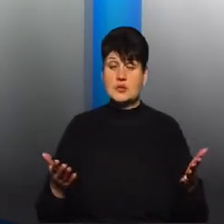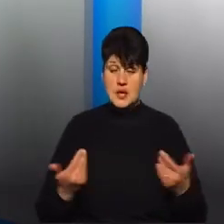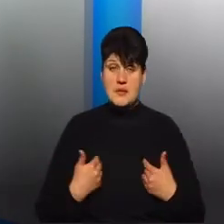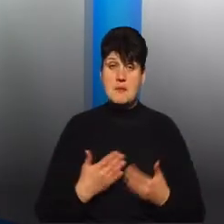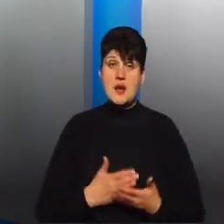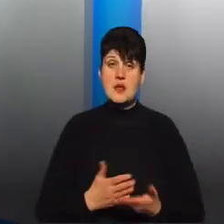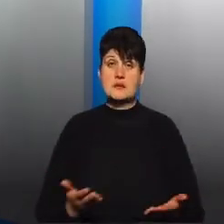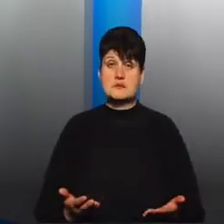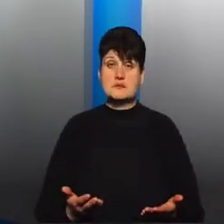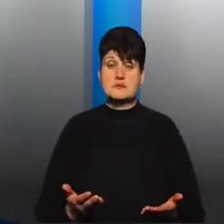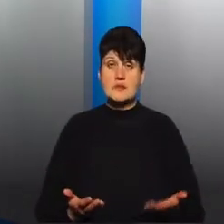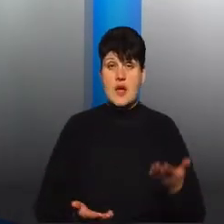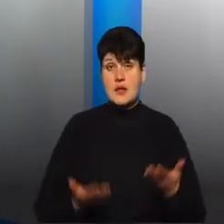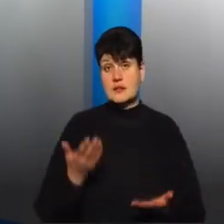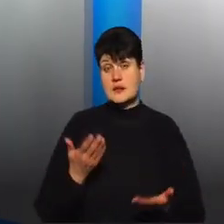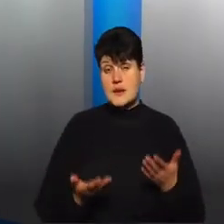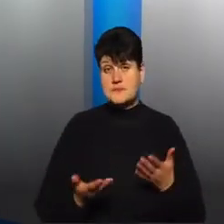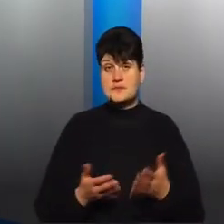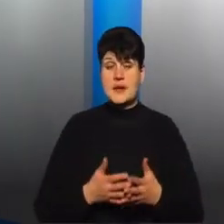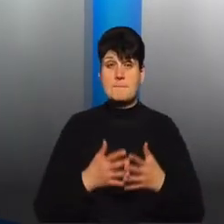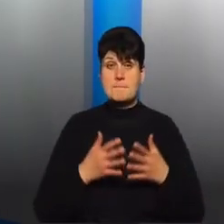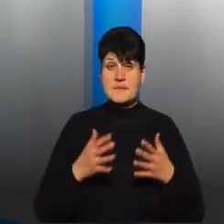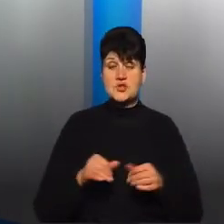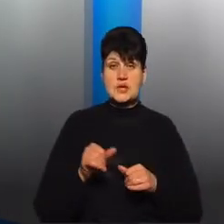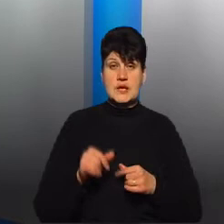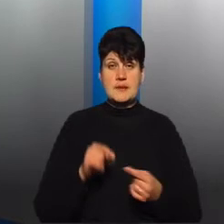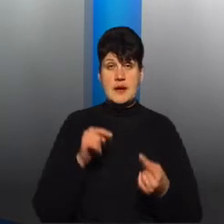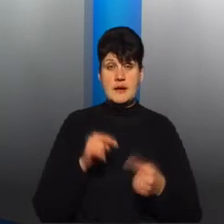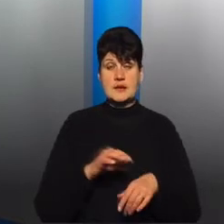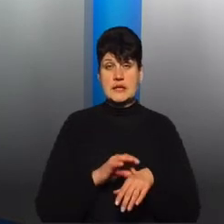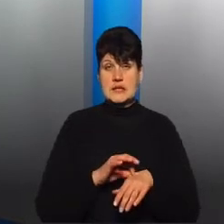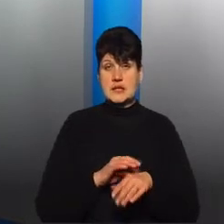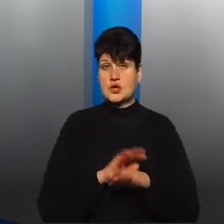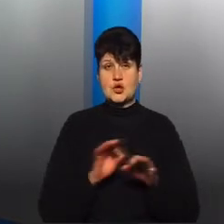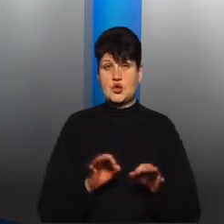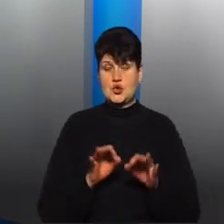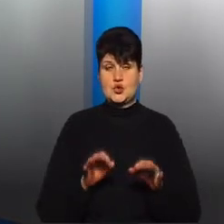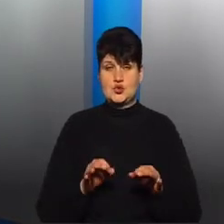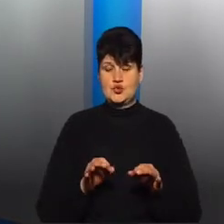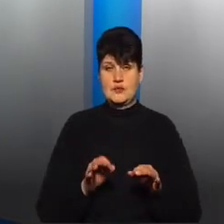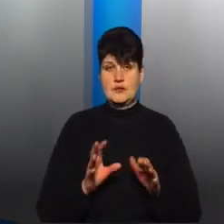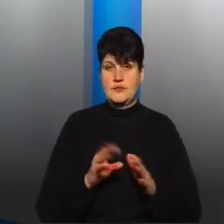але більше, крім антитіл, не продається нічого. Тобто ми не вводимо вірус. Тобто